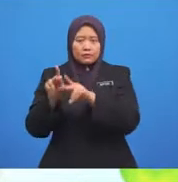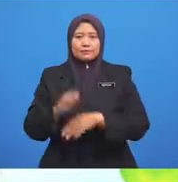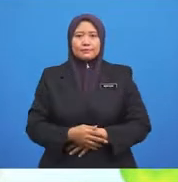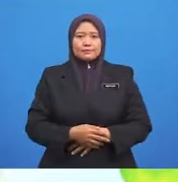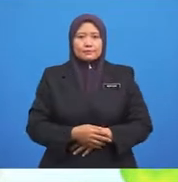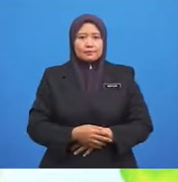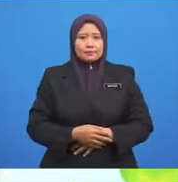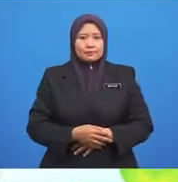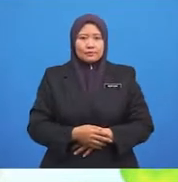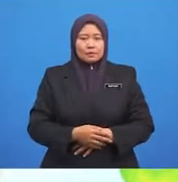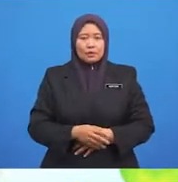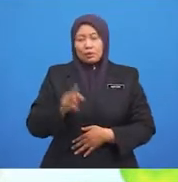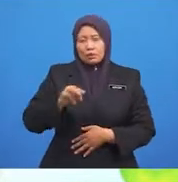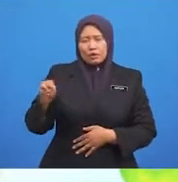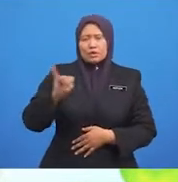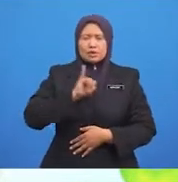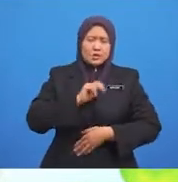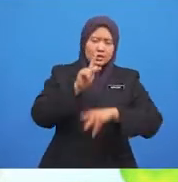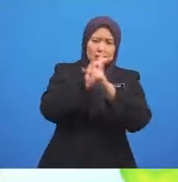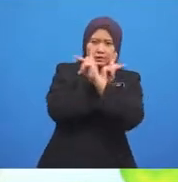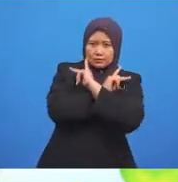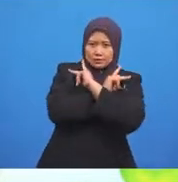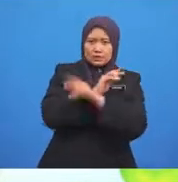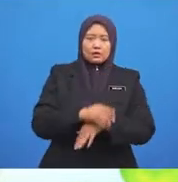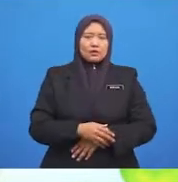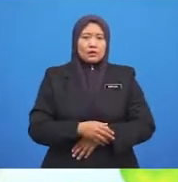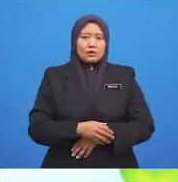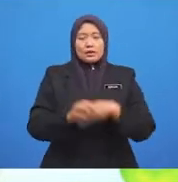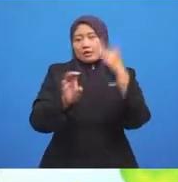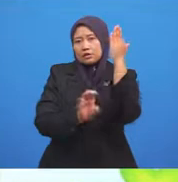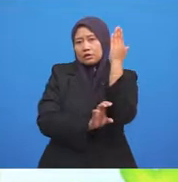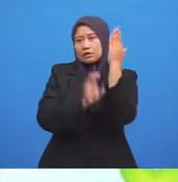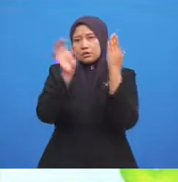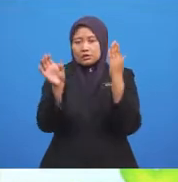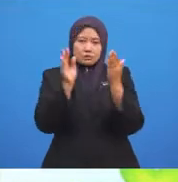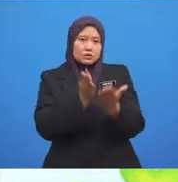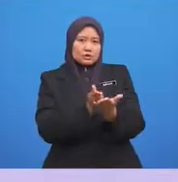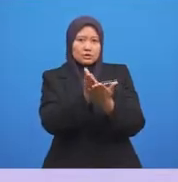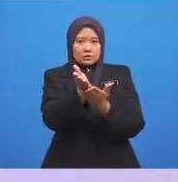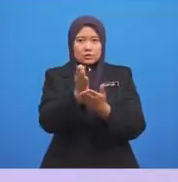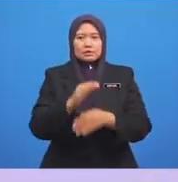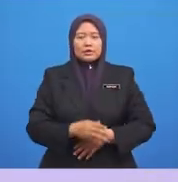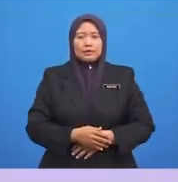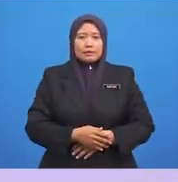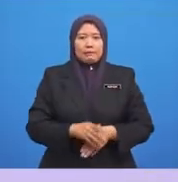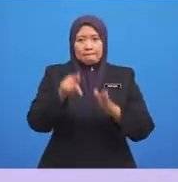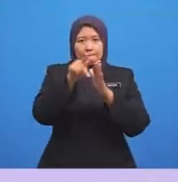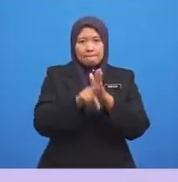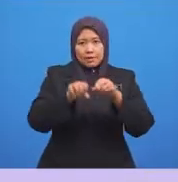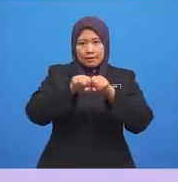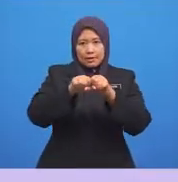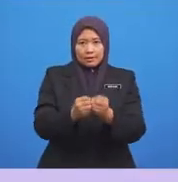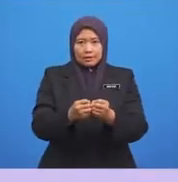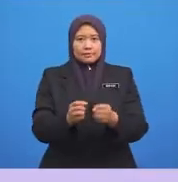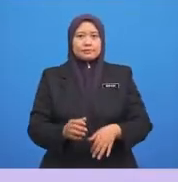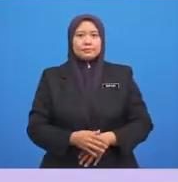Murid-murid yang cikgu kasihi, cabang peribahasa seterusnya ialah pepatah.